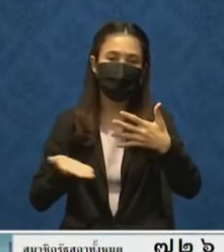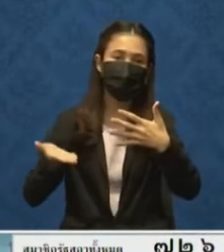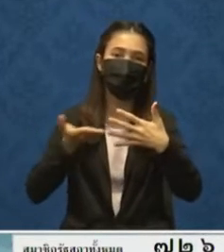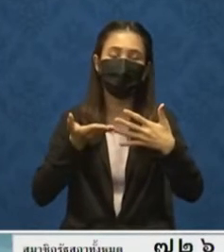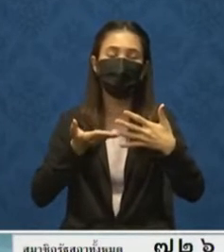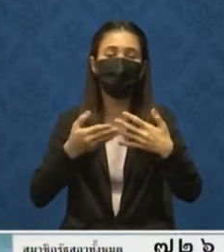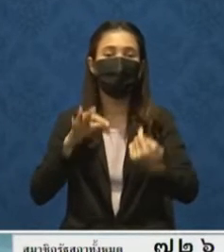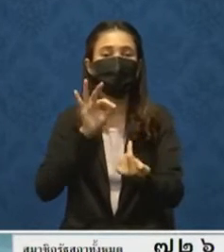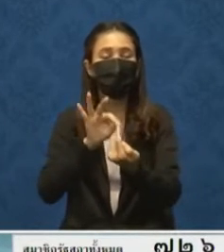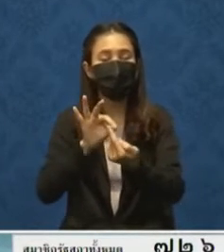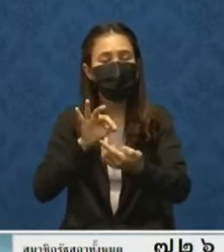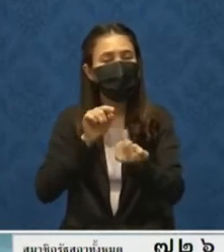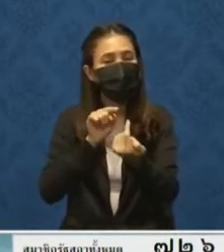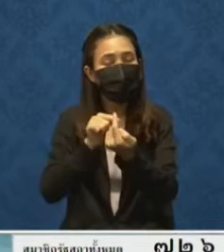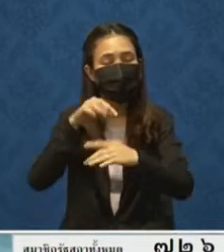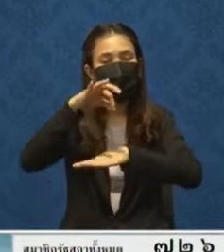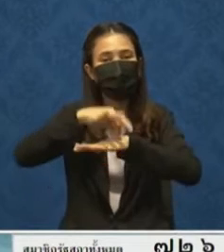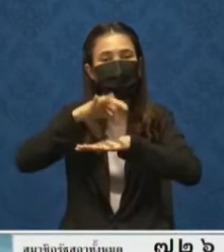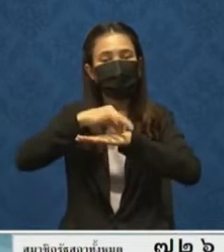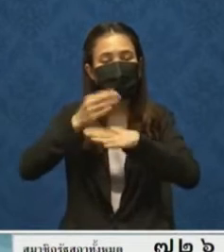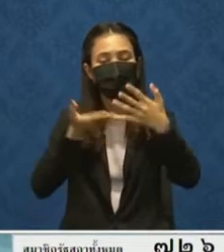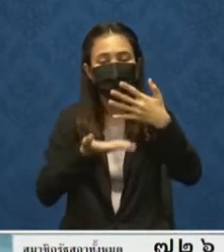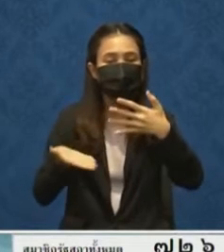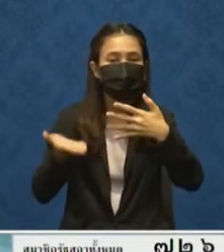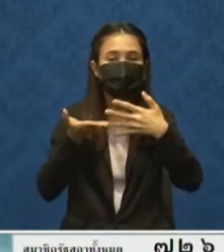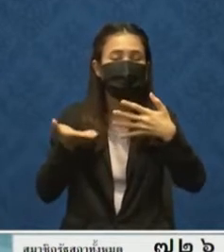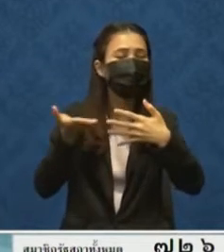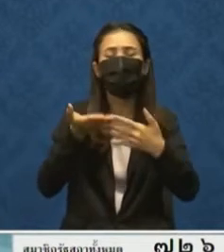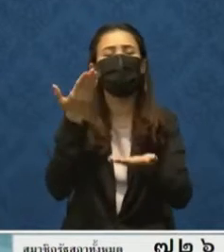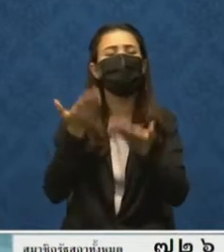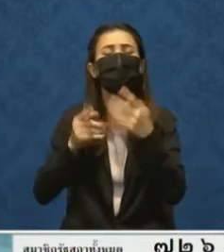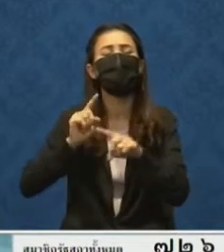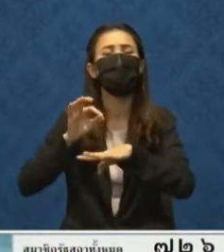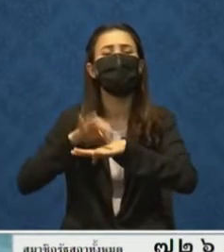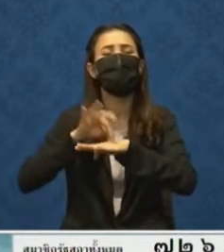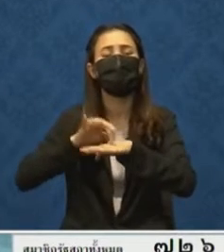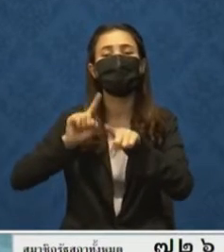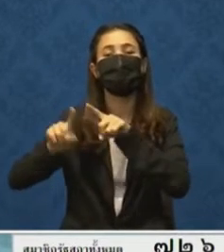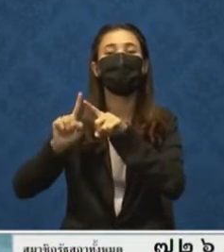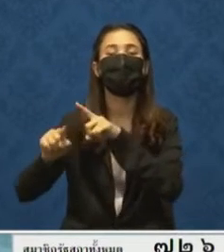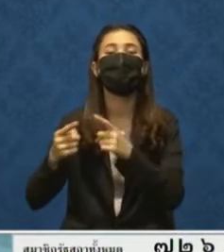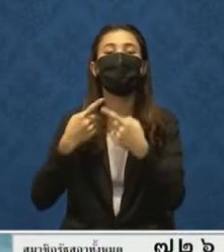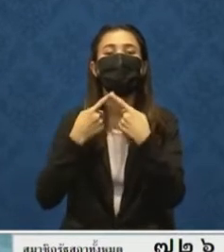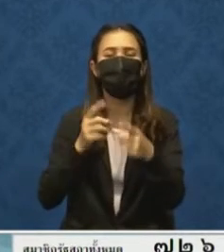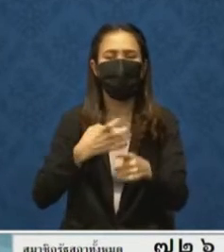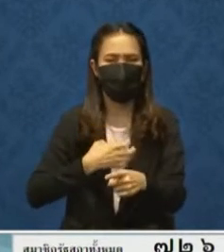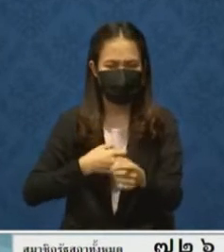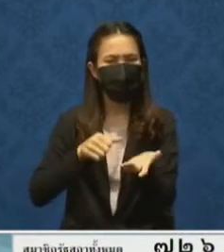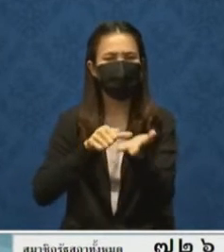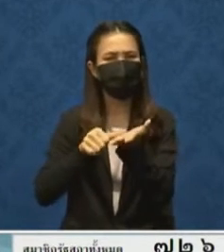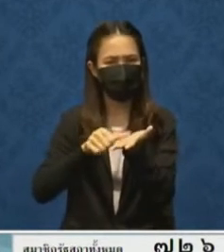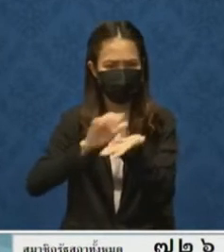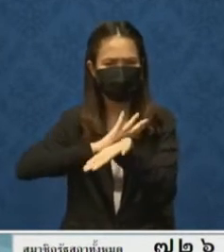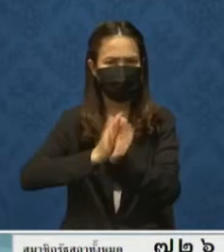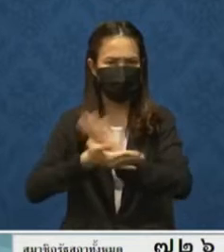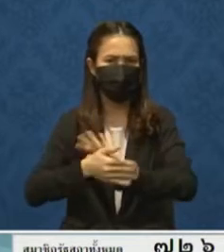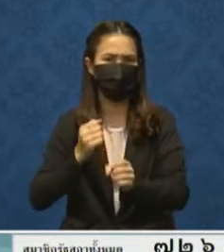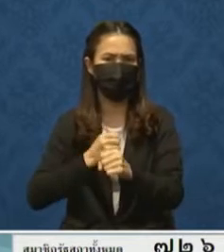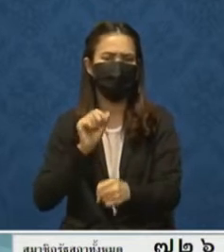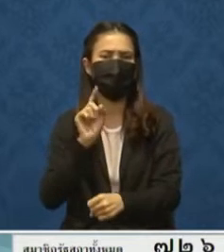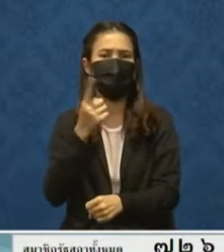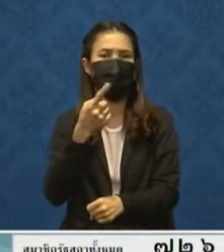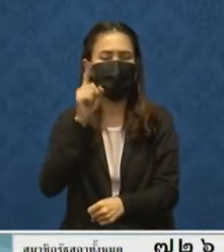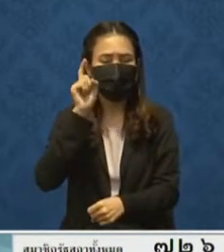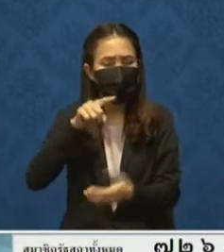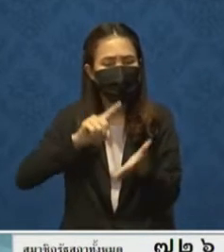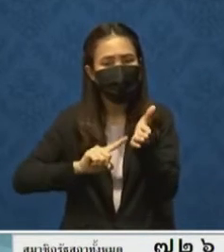วจสญญาบิ 100 ตรวจ 3 จนถึง 100 ตำรวจเอกตะต่ขอให้มีการปรบปรงสำหบให้